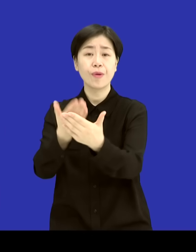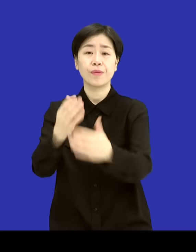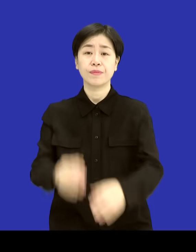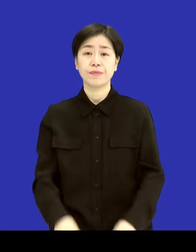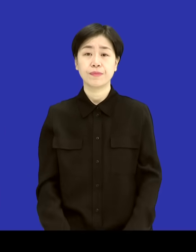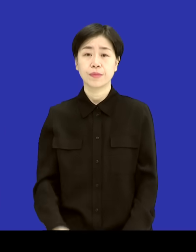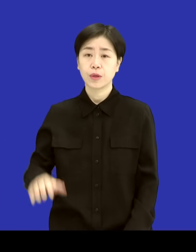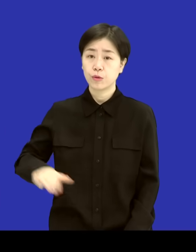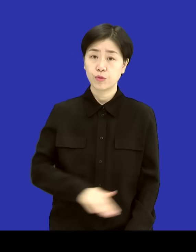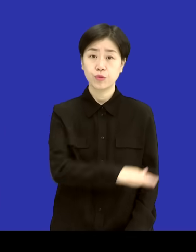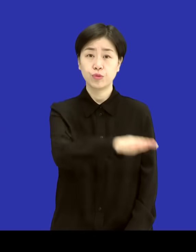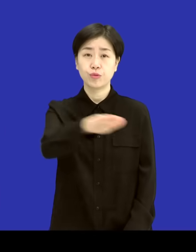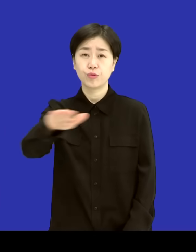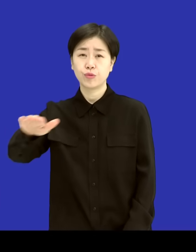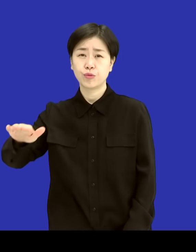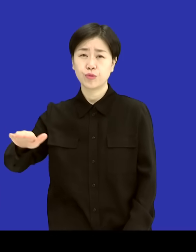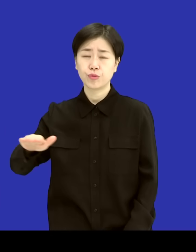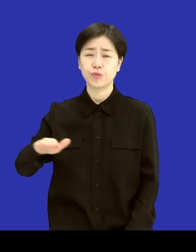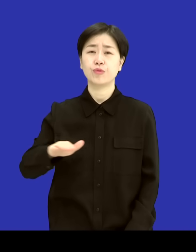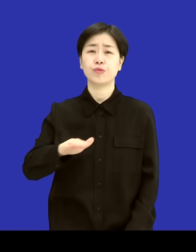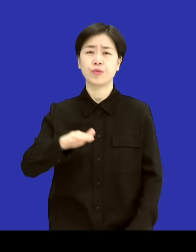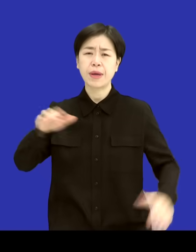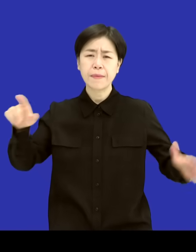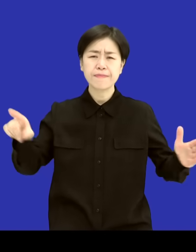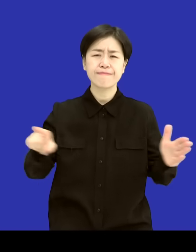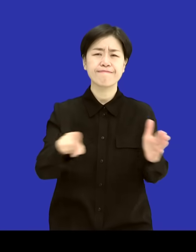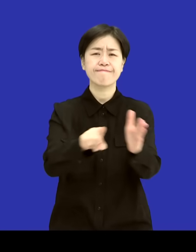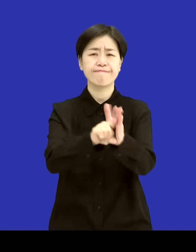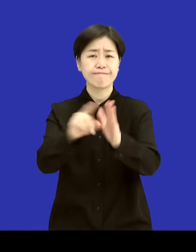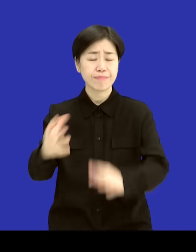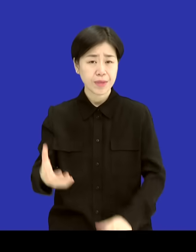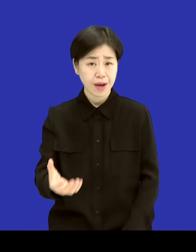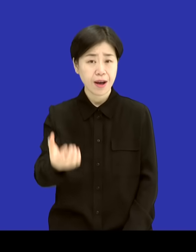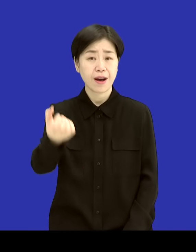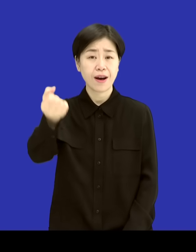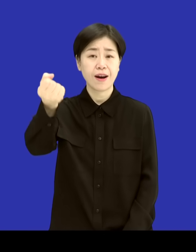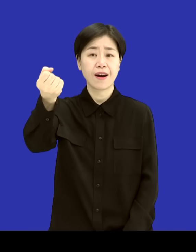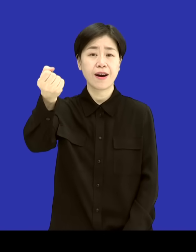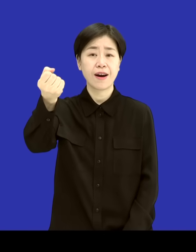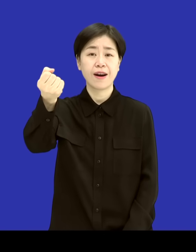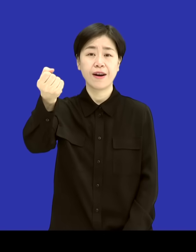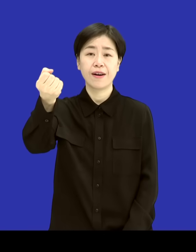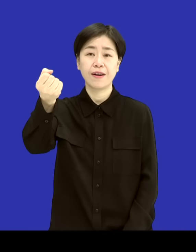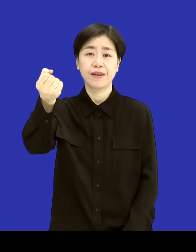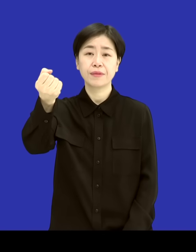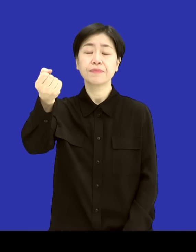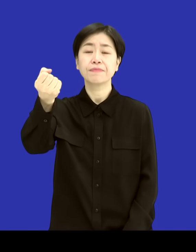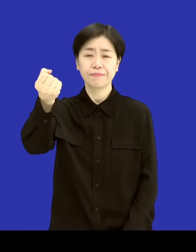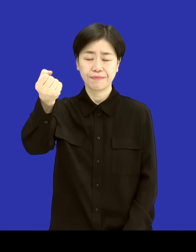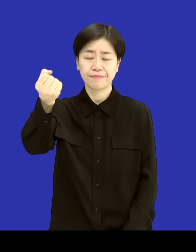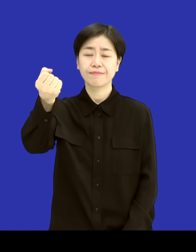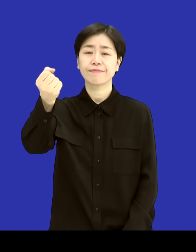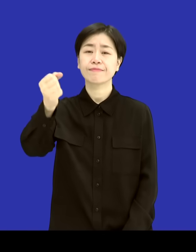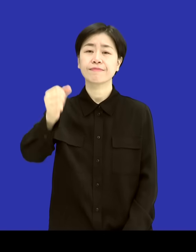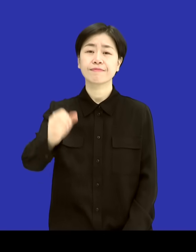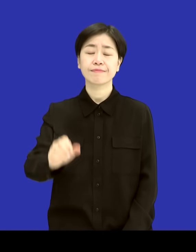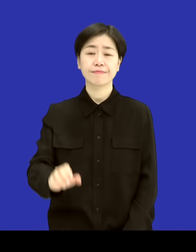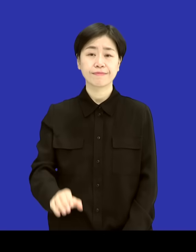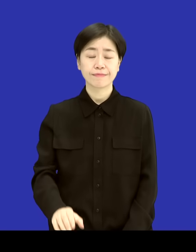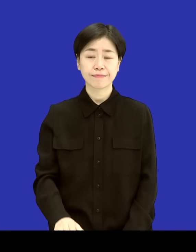saved. E la fede che hai acceso in